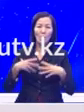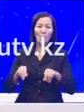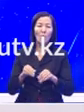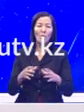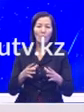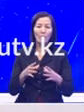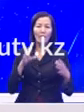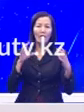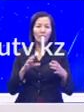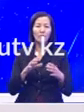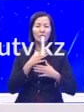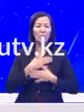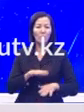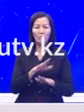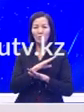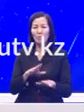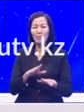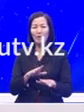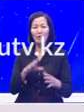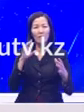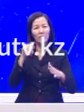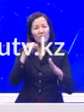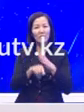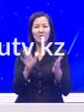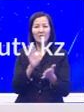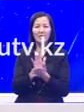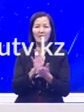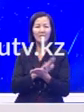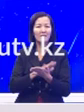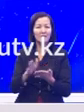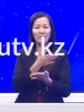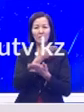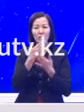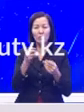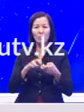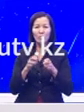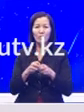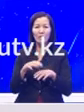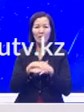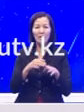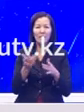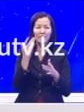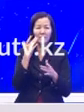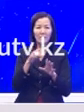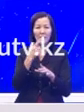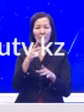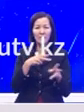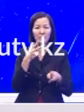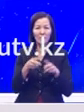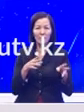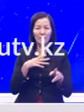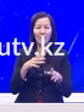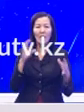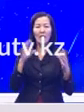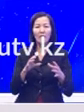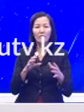Қоғамдық көліктерге көңіл толмайды. Автобустар шылас, санитарлық тазалық жоқ. Бұл проблеманы халық айтқалы қашан. Таяуда автобустардың сын